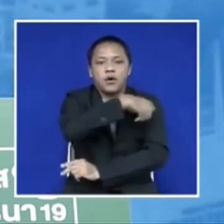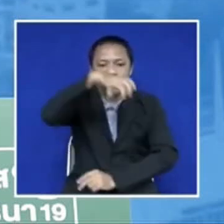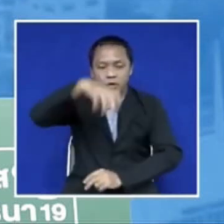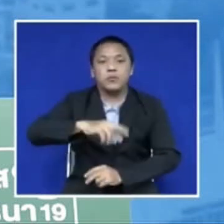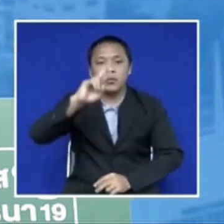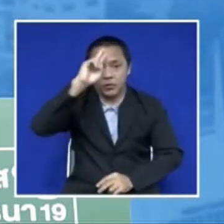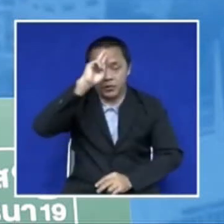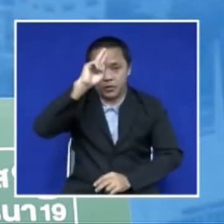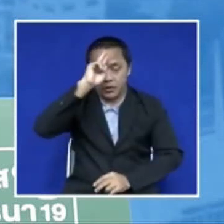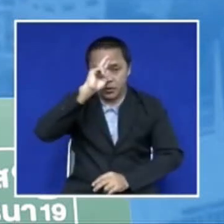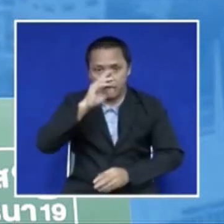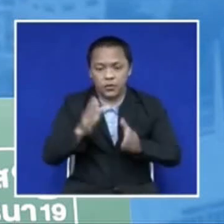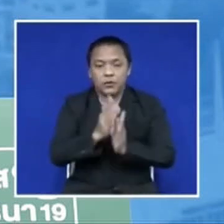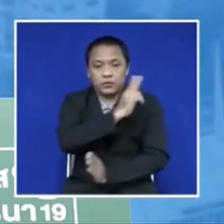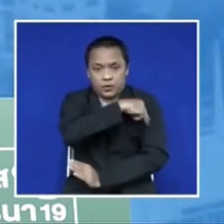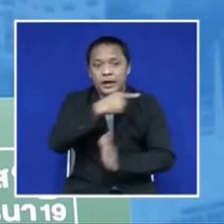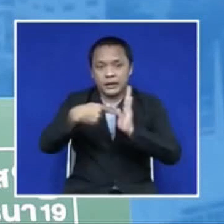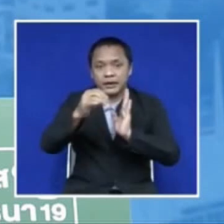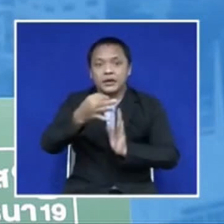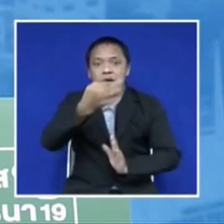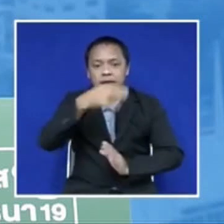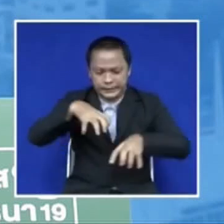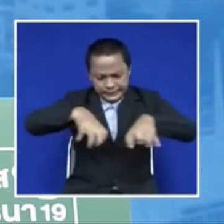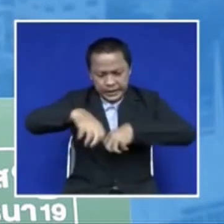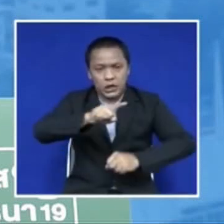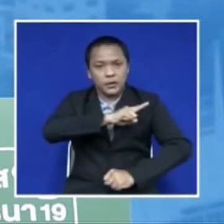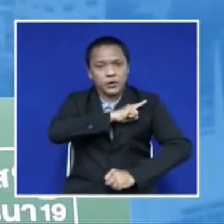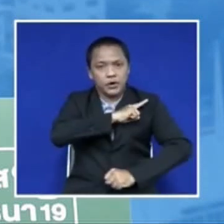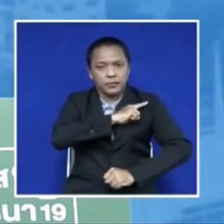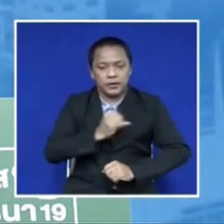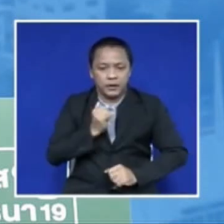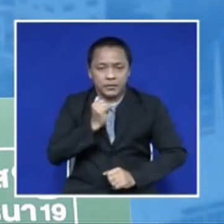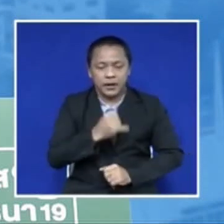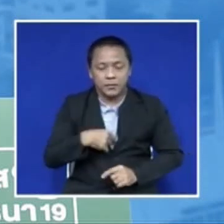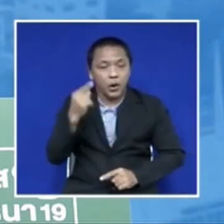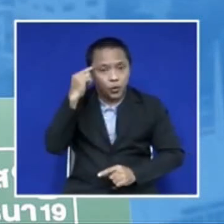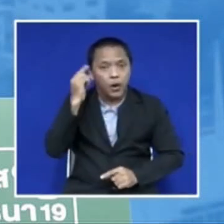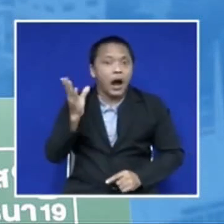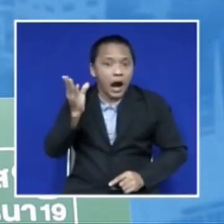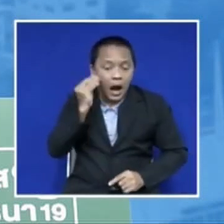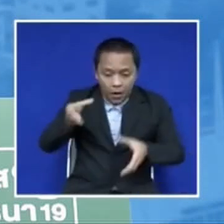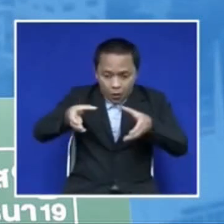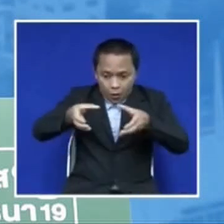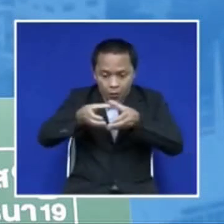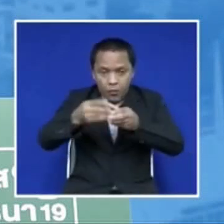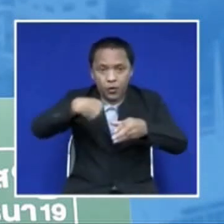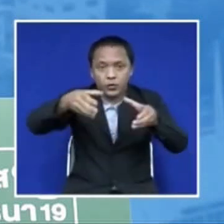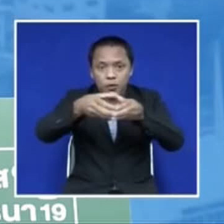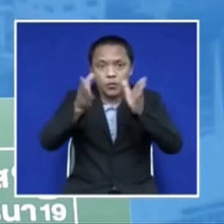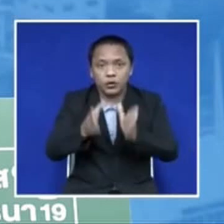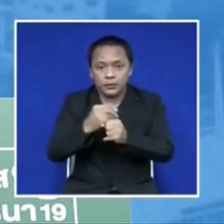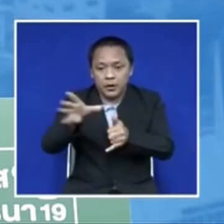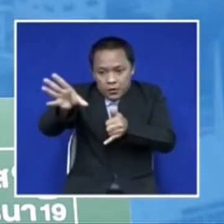และตอนนี้จัดส่งแล้วก็เดินเข้าใจได้นะคุณก็พอข่าวออกมาว่าติดกัน 500นี้ทางโรงพยาบาลเองก็เตรียมความพร้อมเอาไว้ก่อน